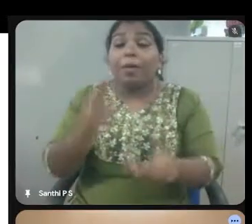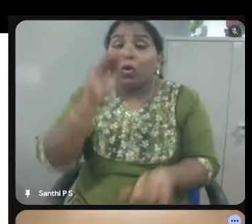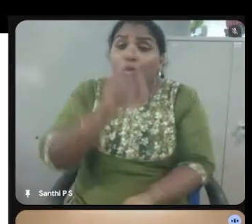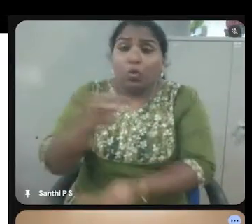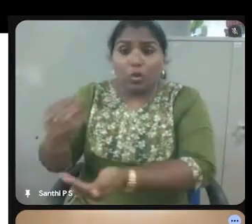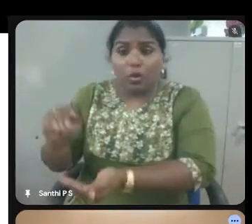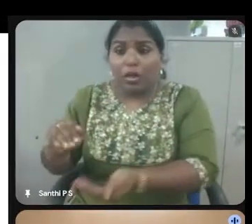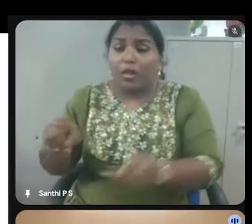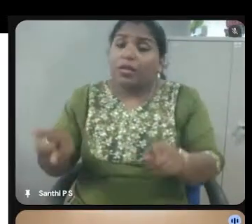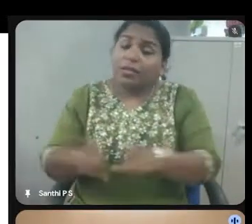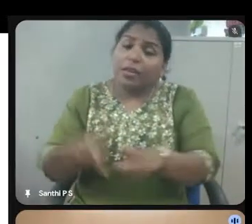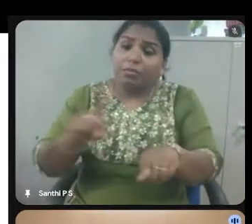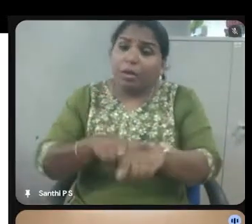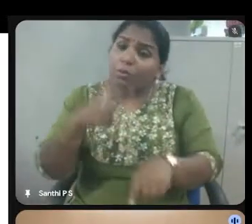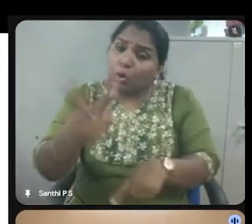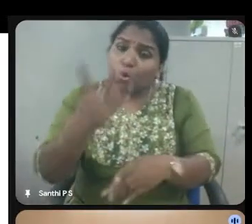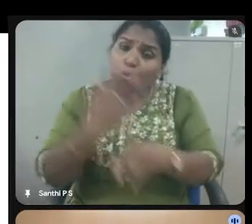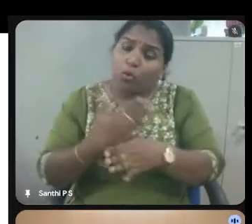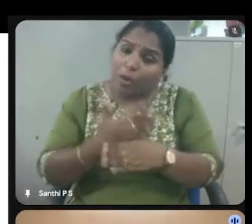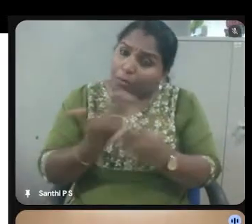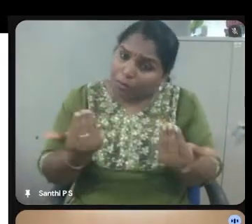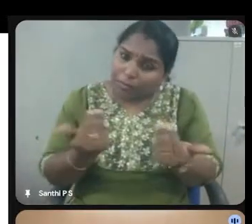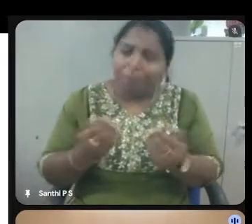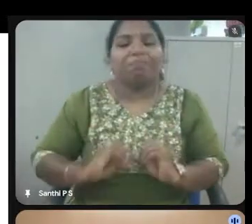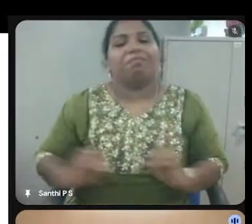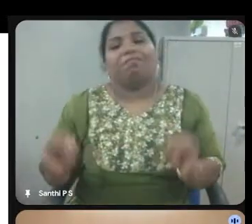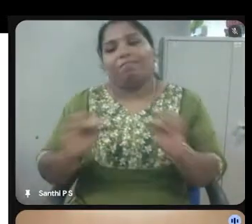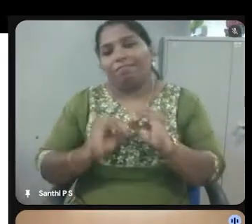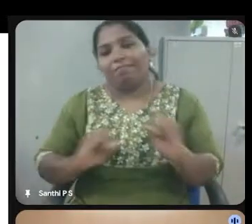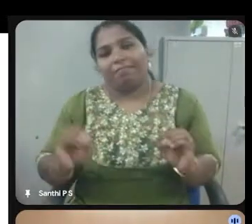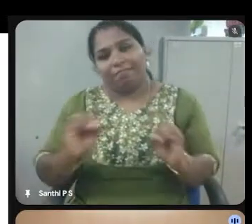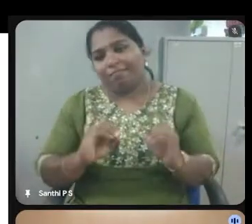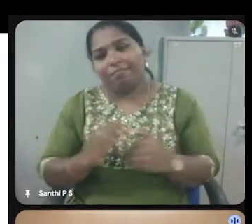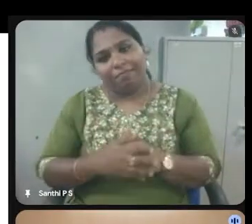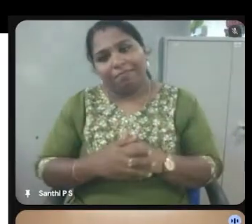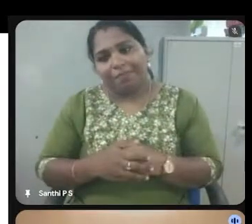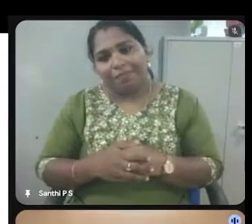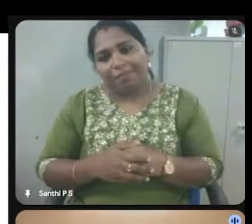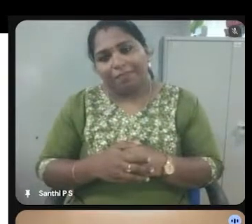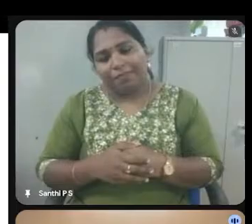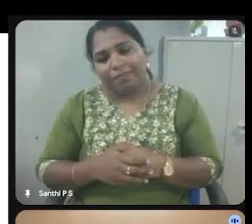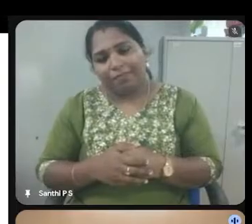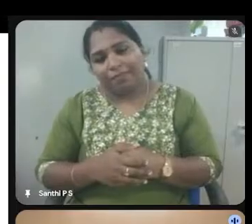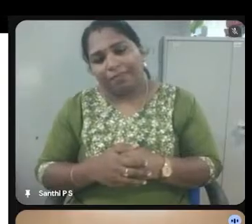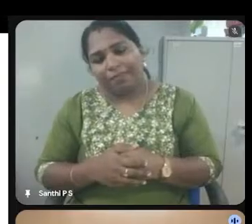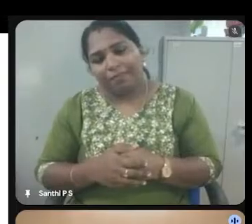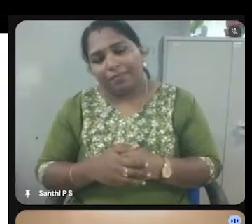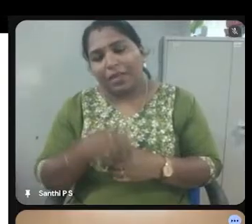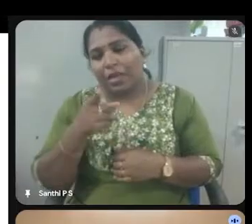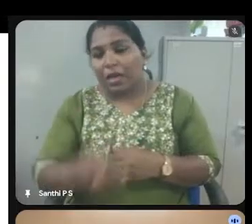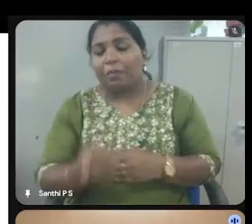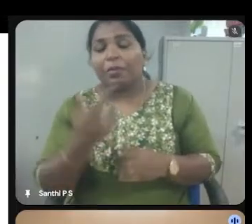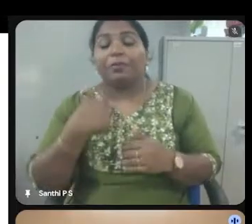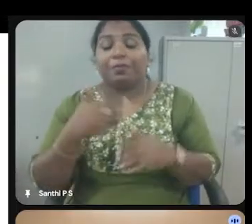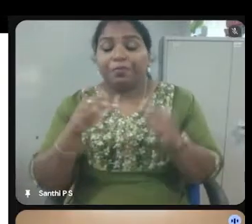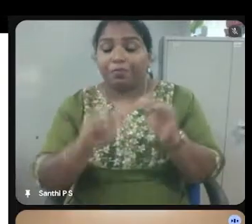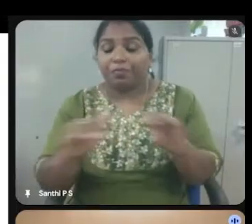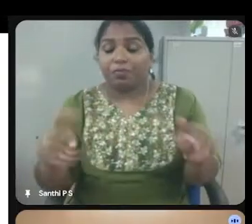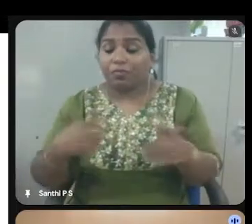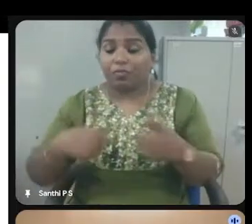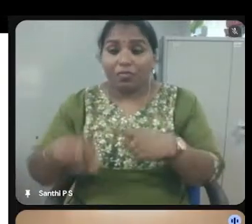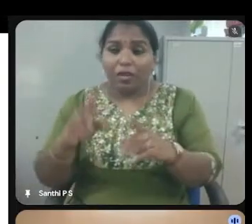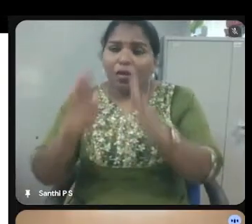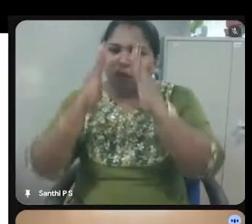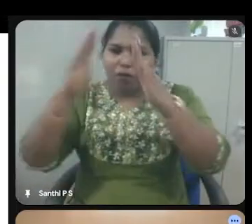വരില്ല. അപ്പം എഗെയിൻ കുട്ടി നമ്മൾ പറയുന്ന കാര്യങ്ങൾക്ക് തരുന്ന ശ്രദ്ധയുടെ നേരത്തെ പോലെ